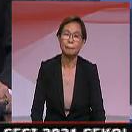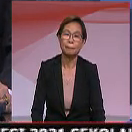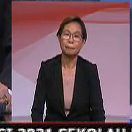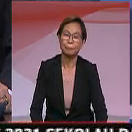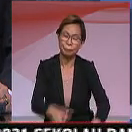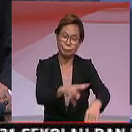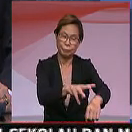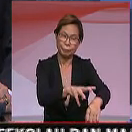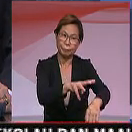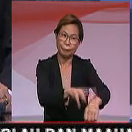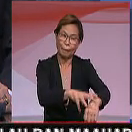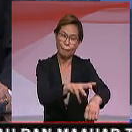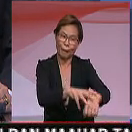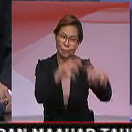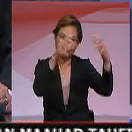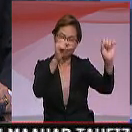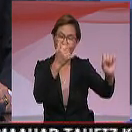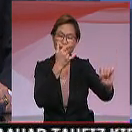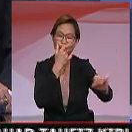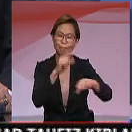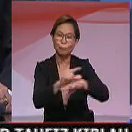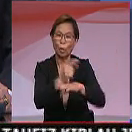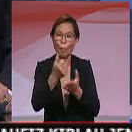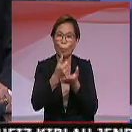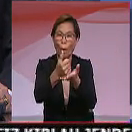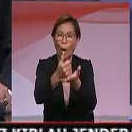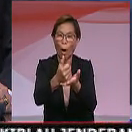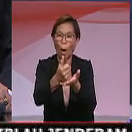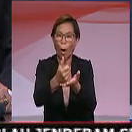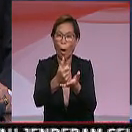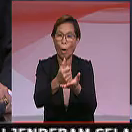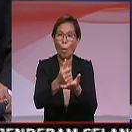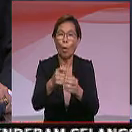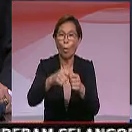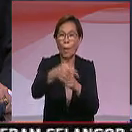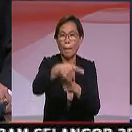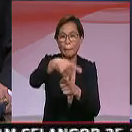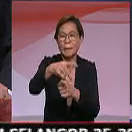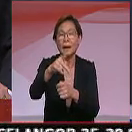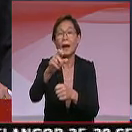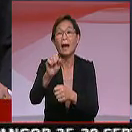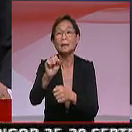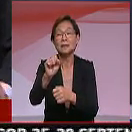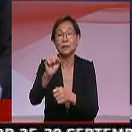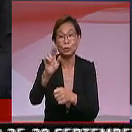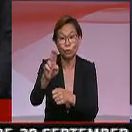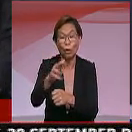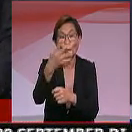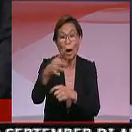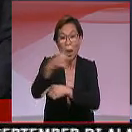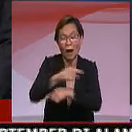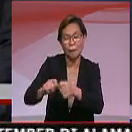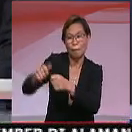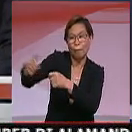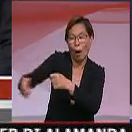Ini pula amaran kepada majikan yang menyalahguna bantuan program subsidi upah PSU. Mereka diberikan tempoh 14 hari untuk